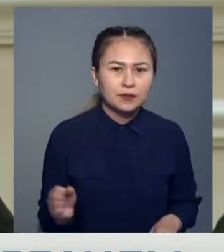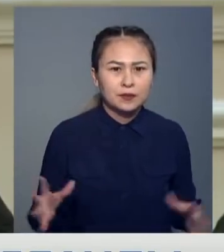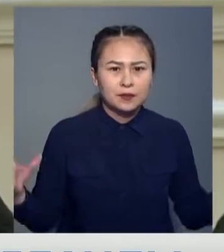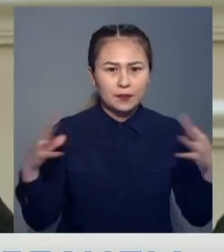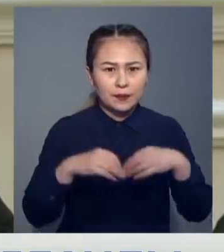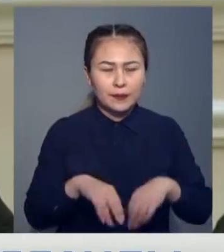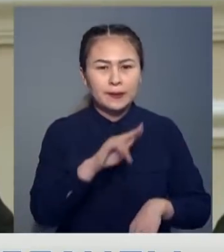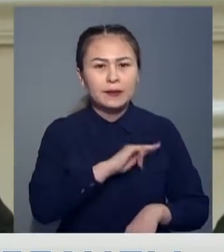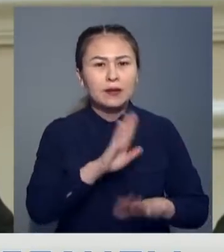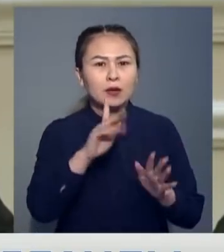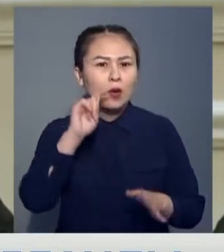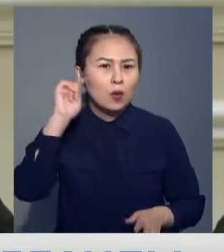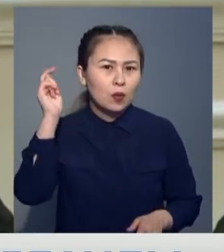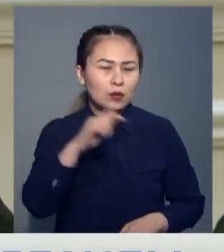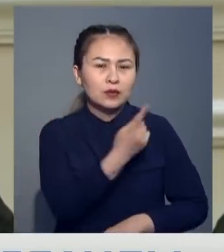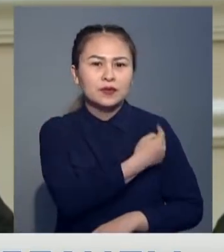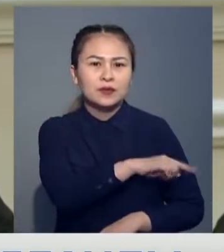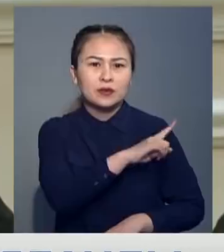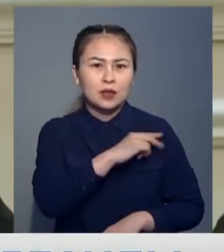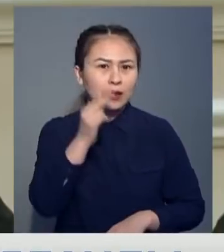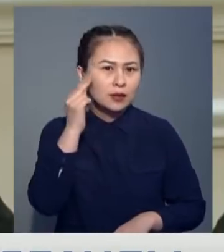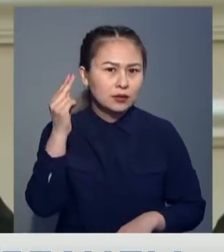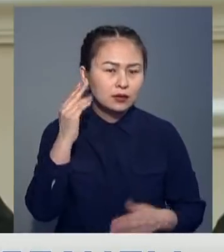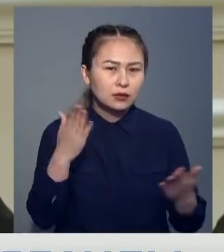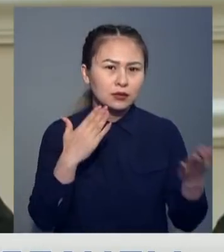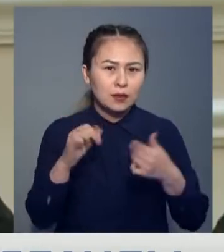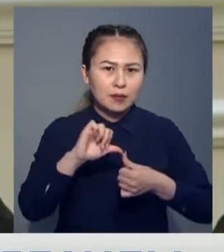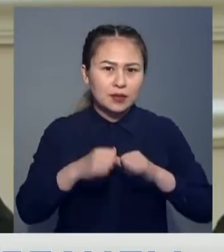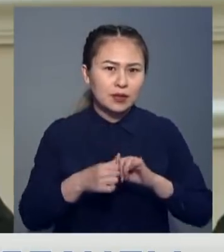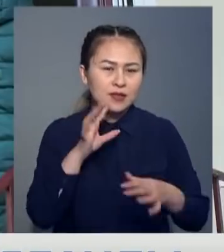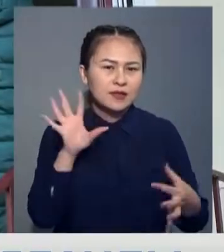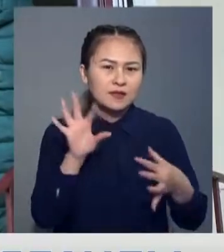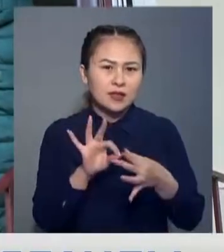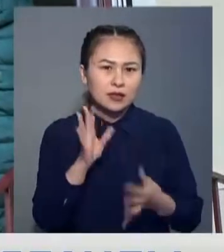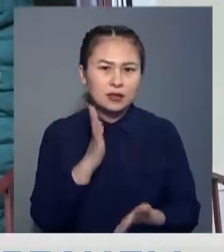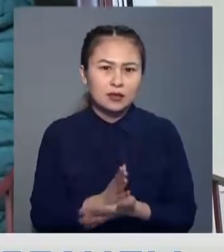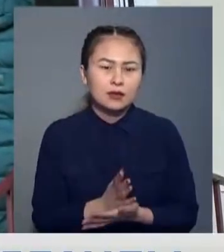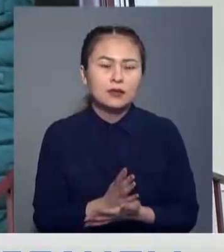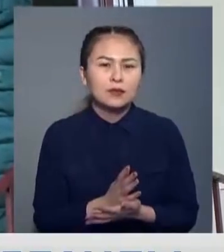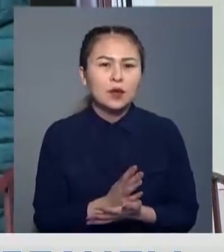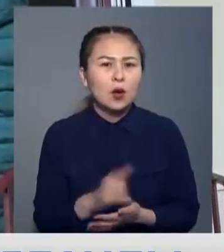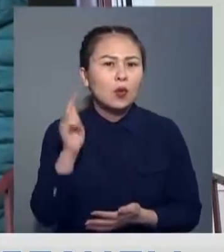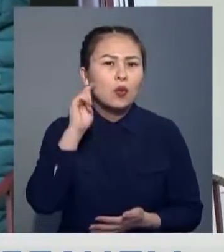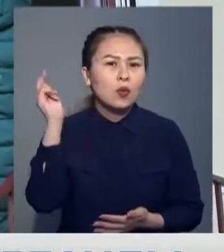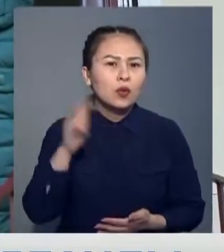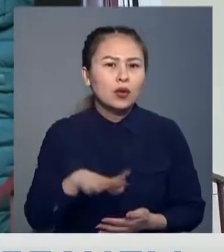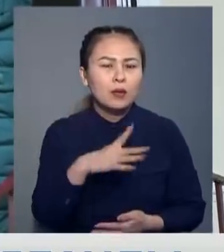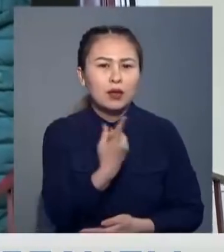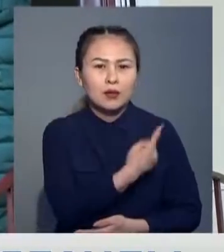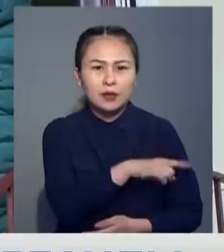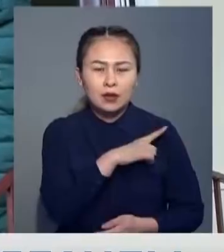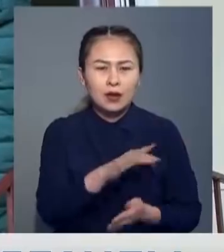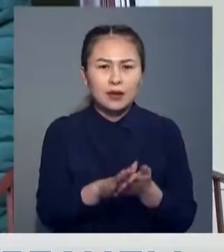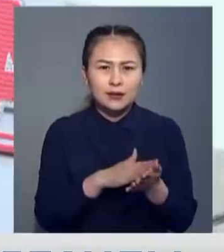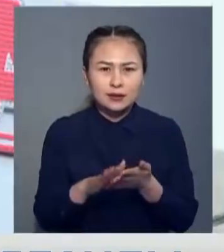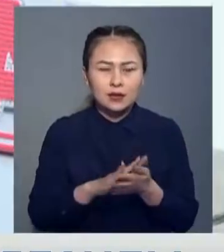әрекет етпекпіз. Украина дәрігерлері қытайлық әріптестермен үнемі байланыста. Украина дәріханаларында